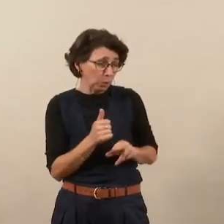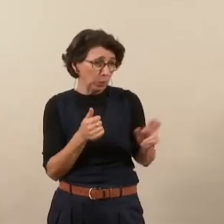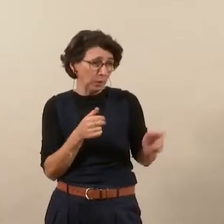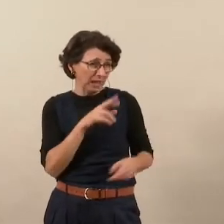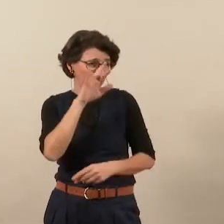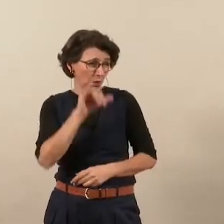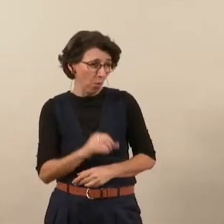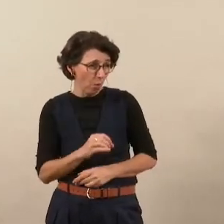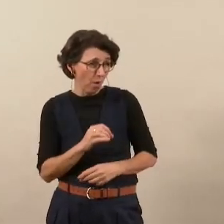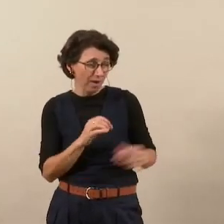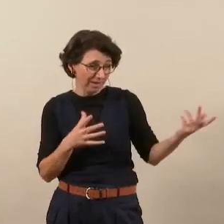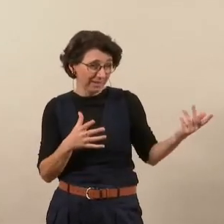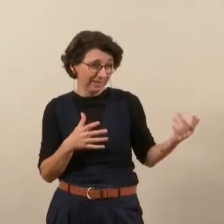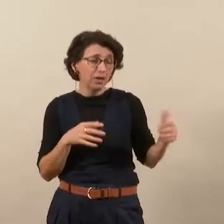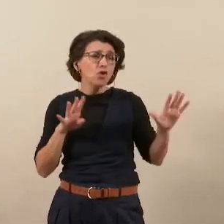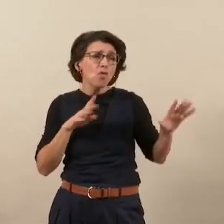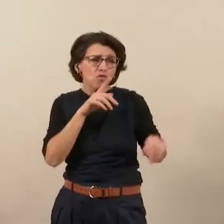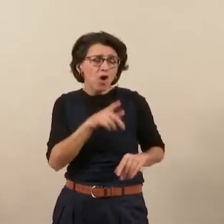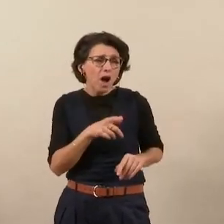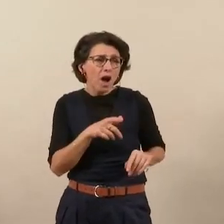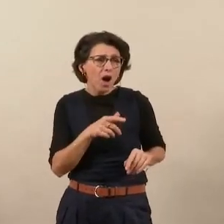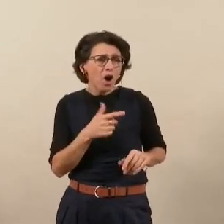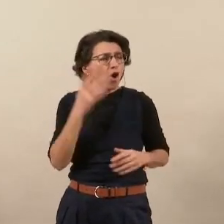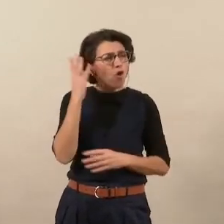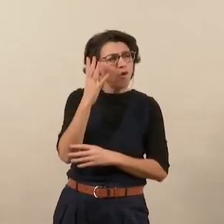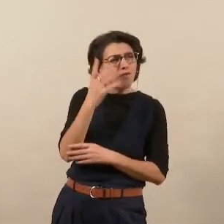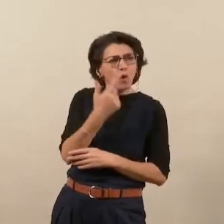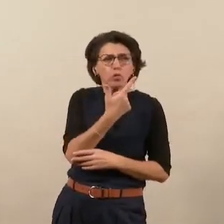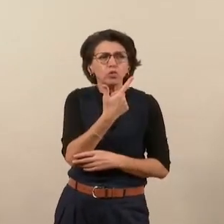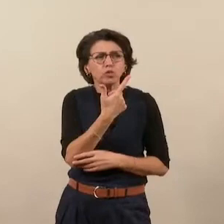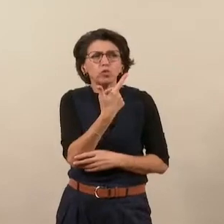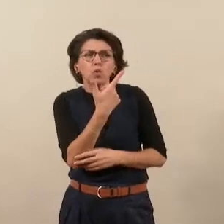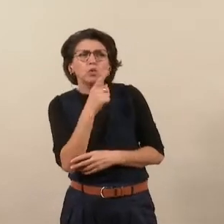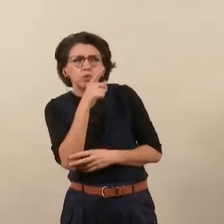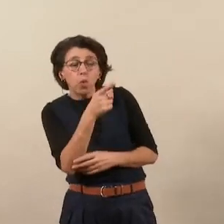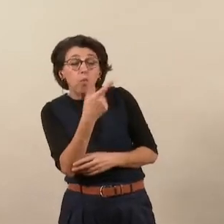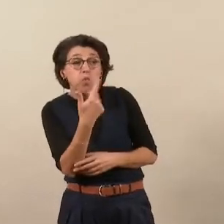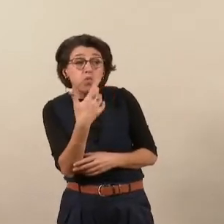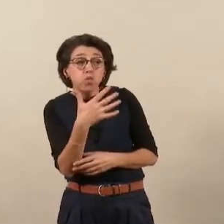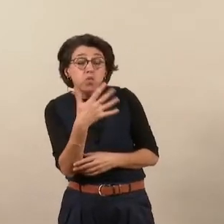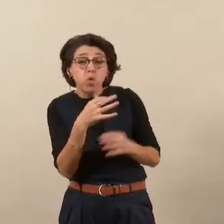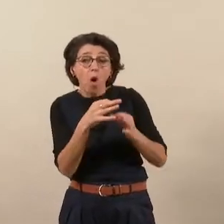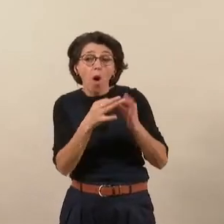une pseudo-conférence d'à peine 2 jours, vous avez sacrément plombé votre bilan carbone.